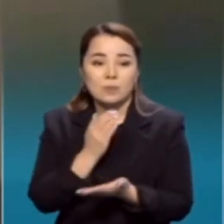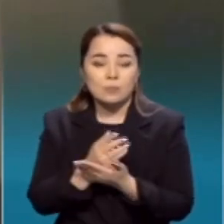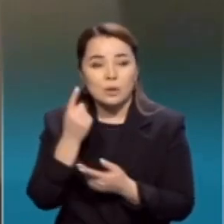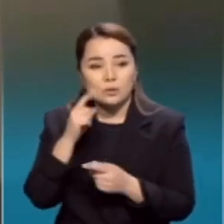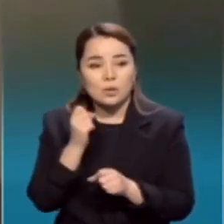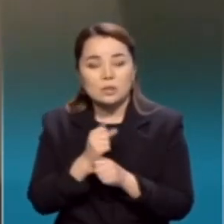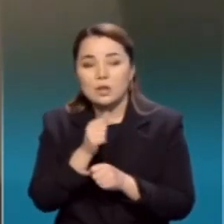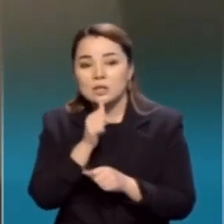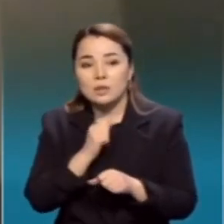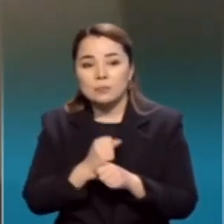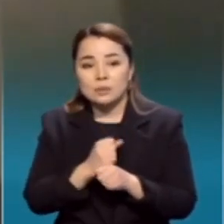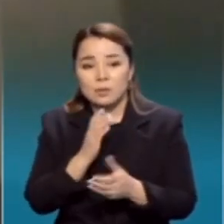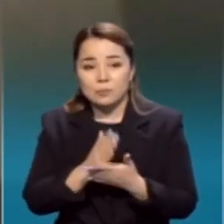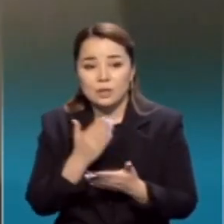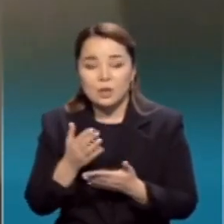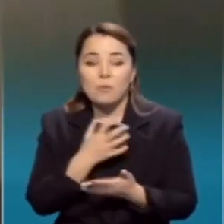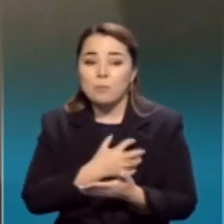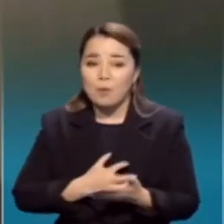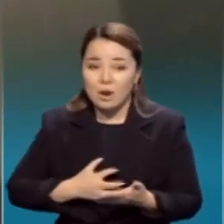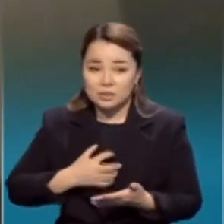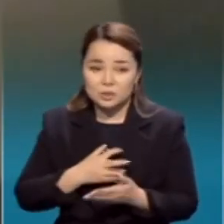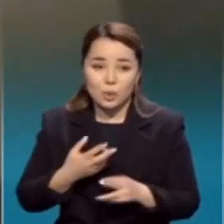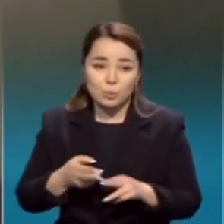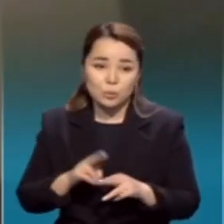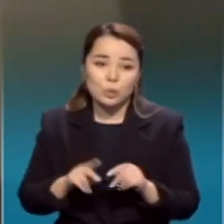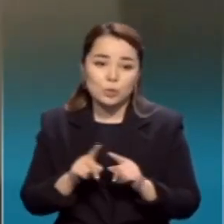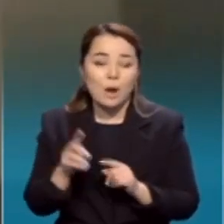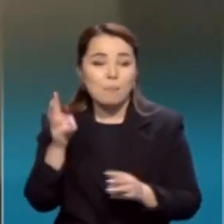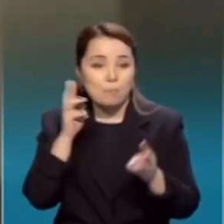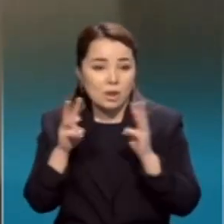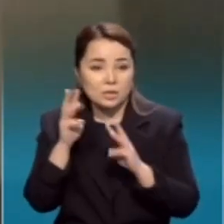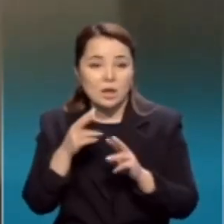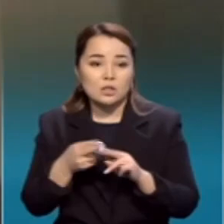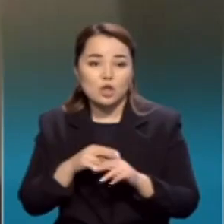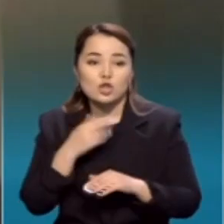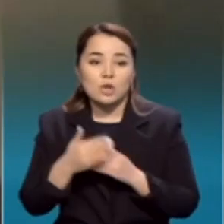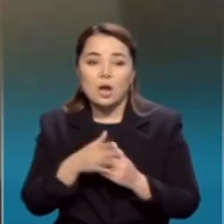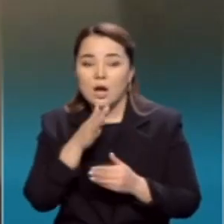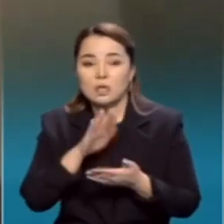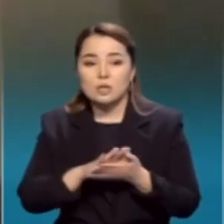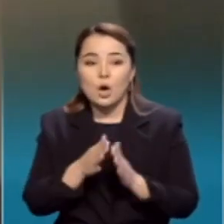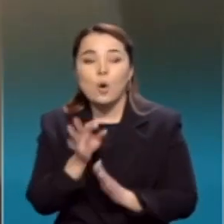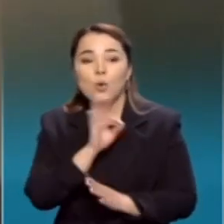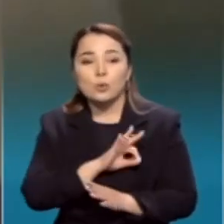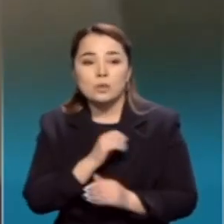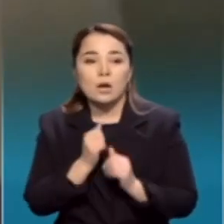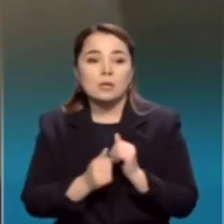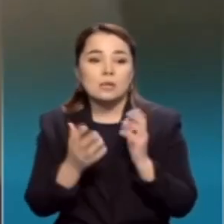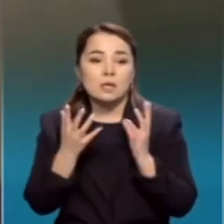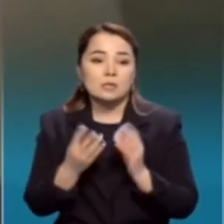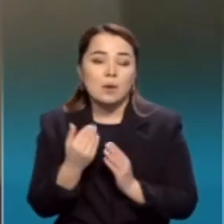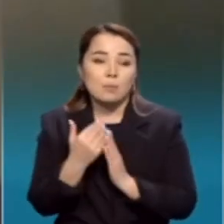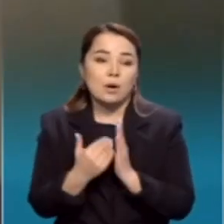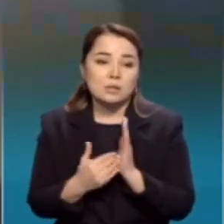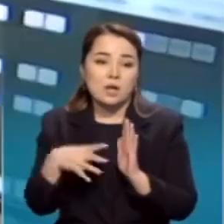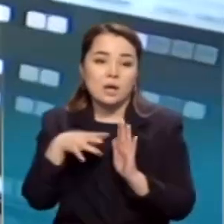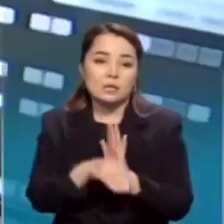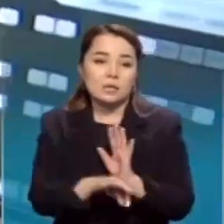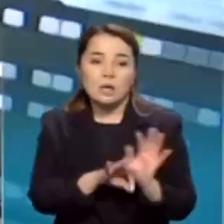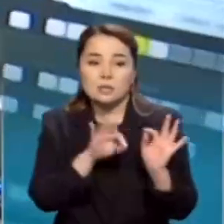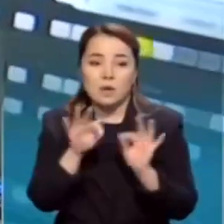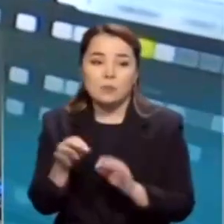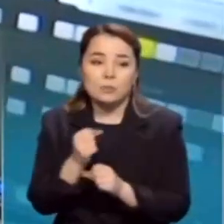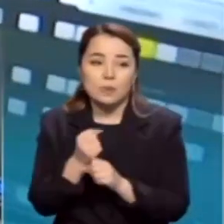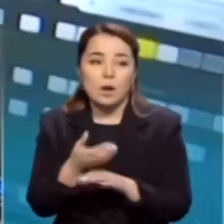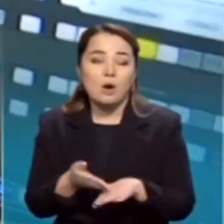алатынын сынап көріп жатыр. Бұл өте маңызды, себебі бұл модельдер жақын арада біз қолданатын күнделікті бағдарламаларға кіріктіріледі.